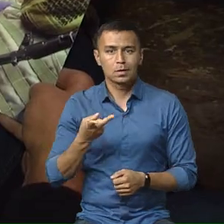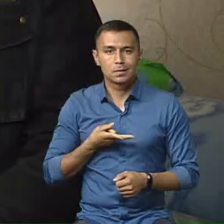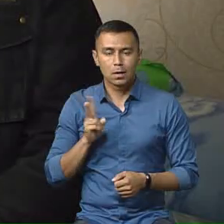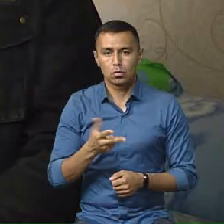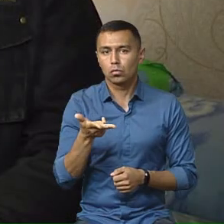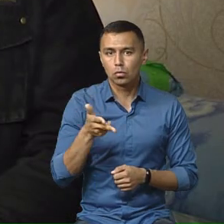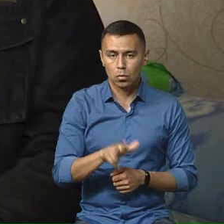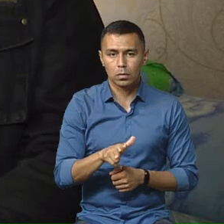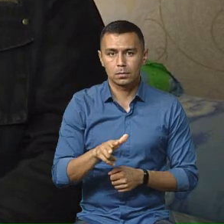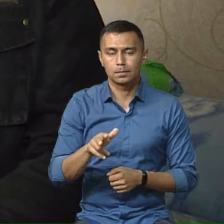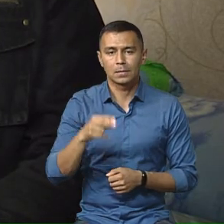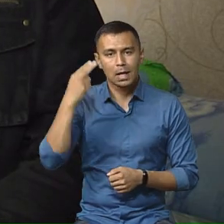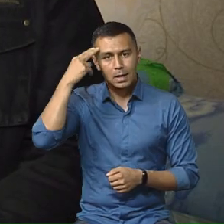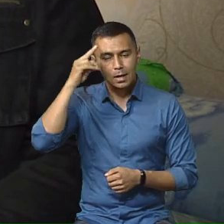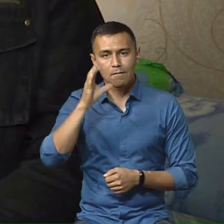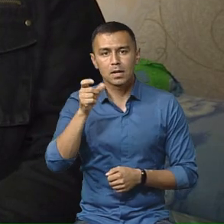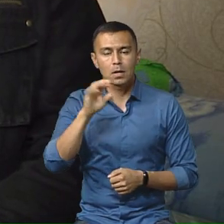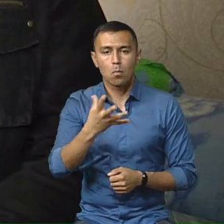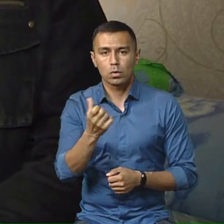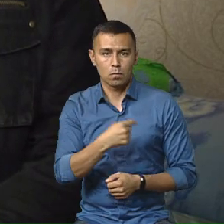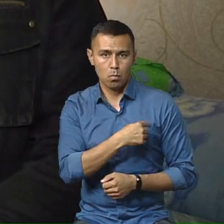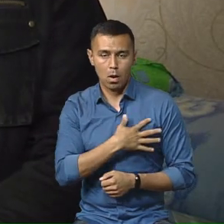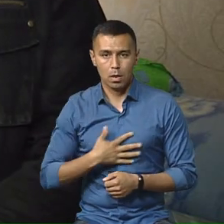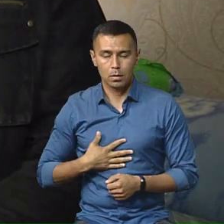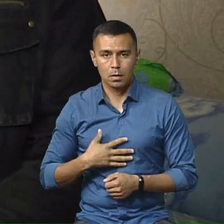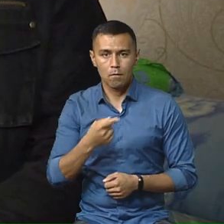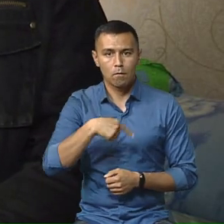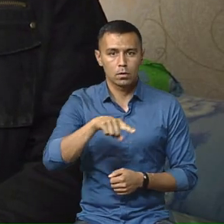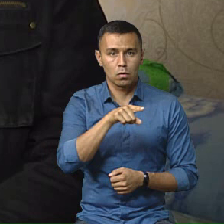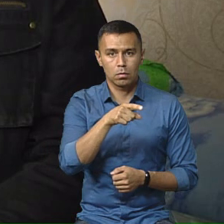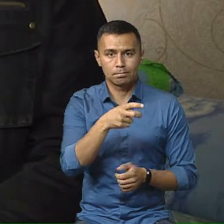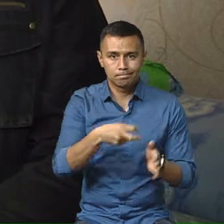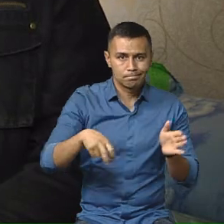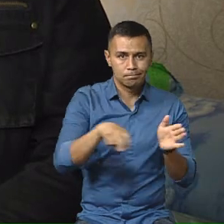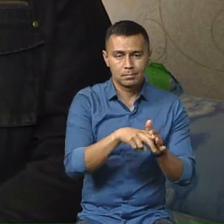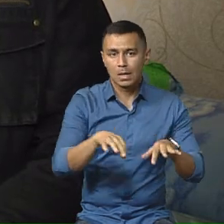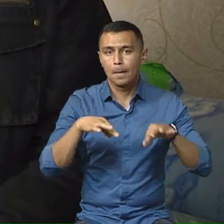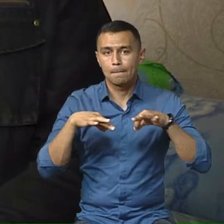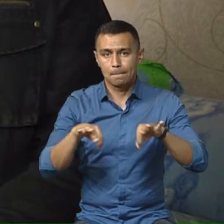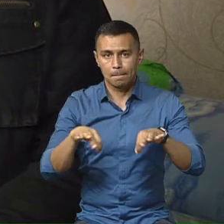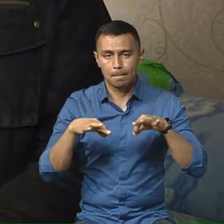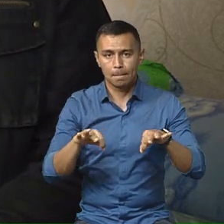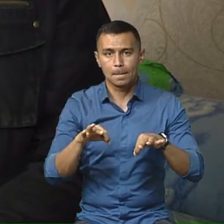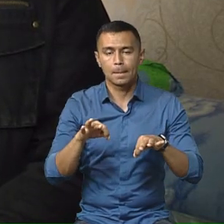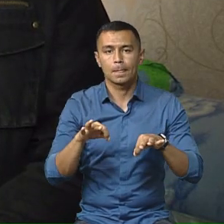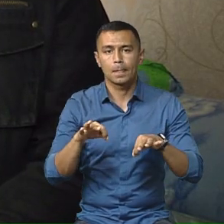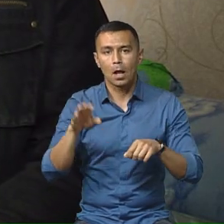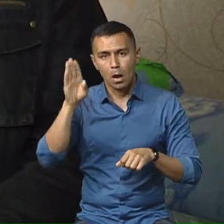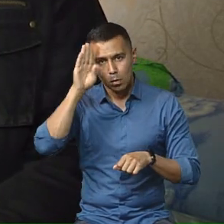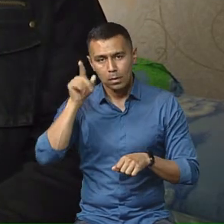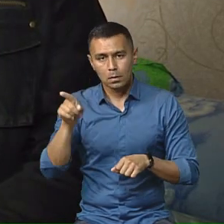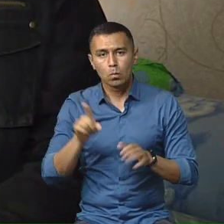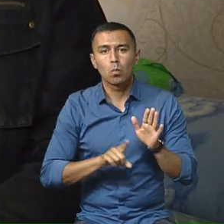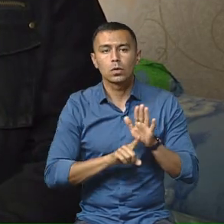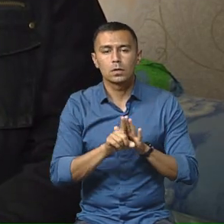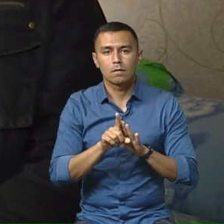троє. Дядя Вася отримав поранення, вони його посадили в машину. Олексій почав,